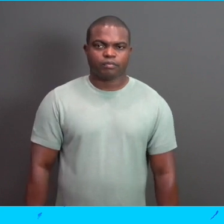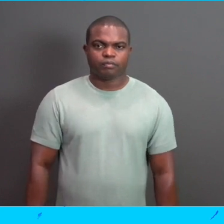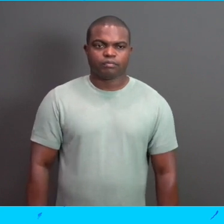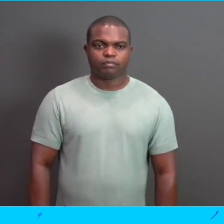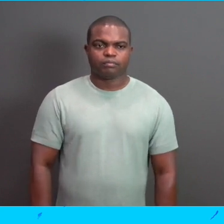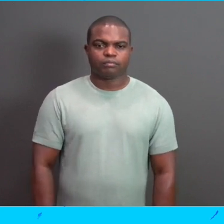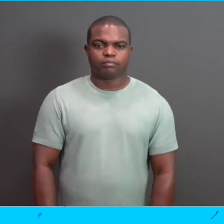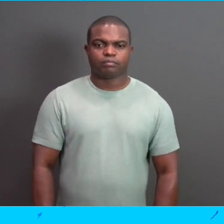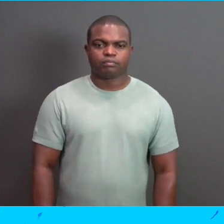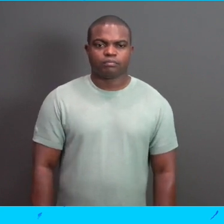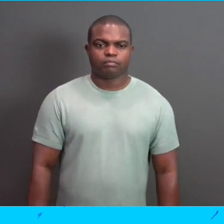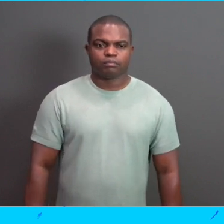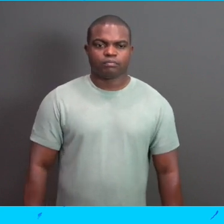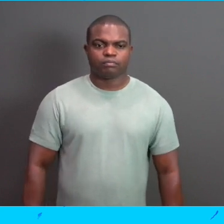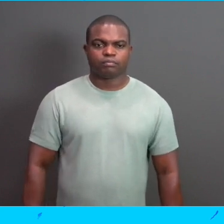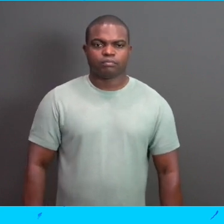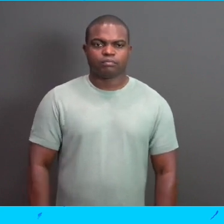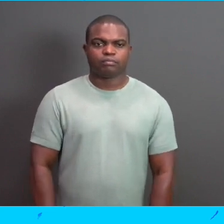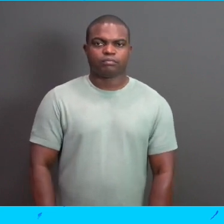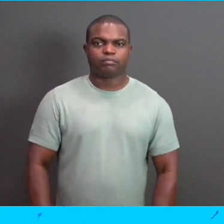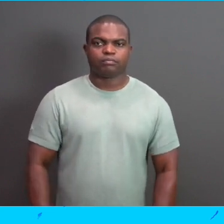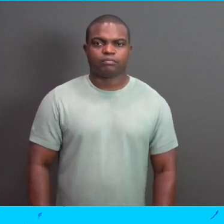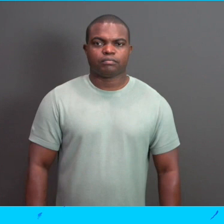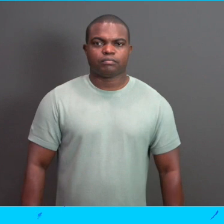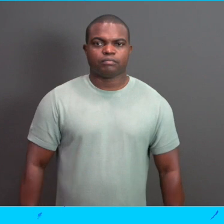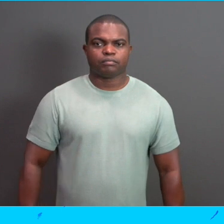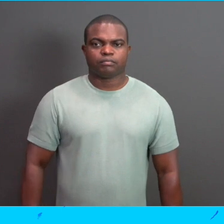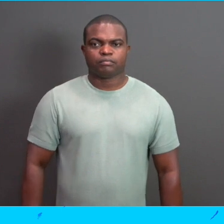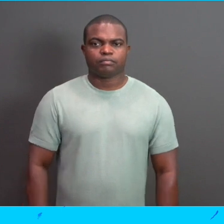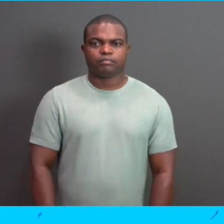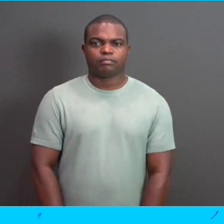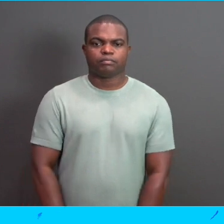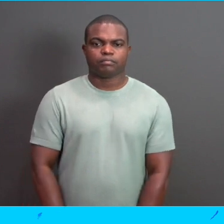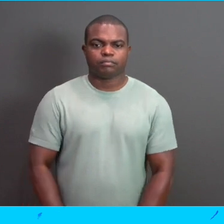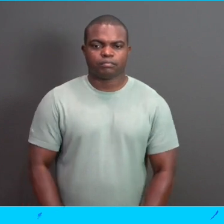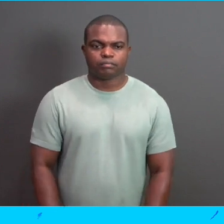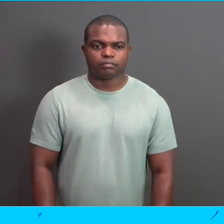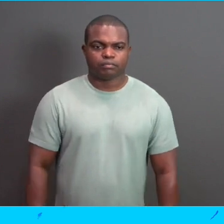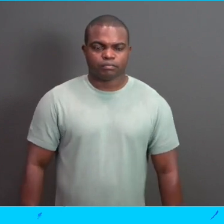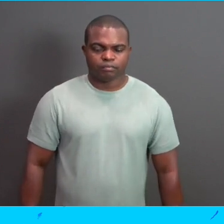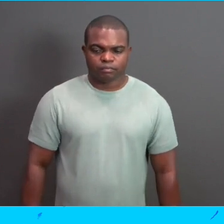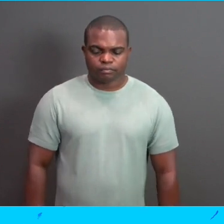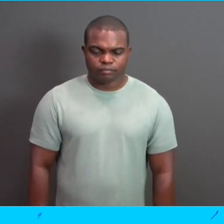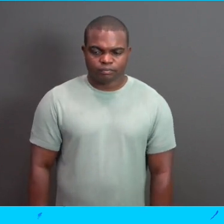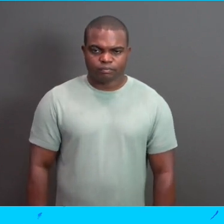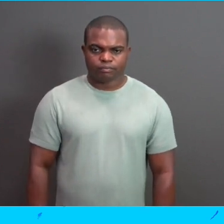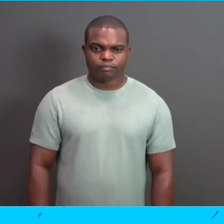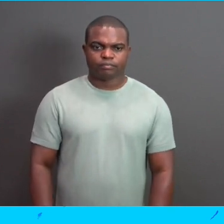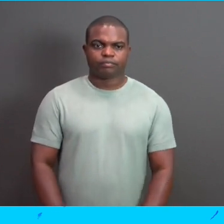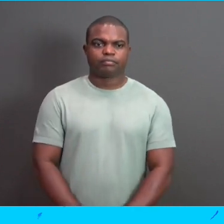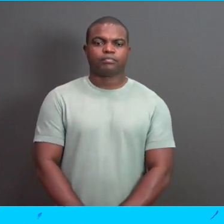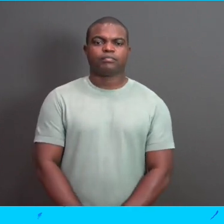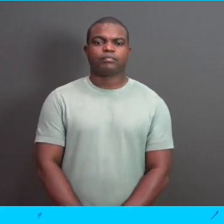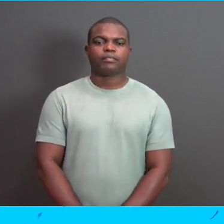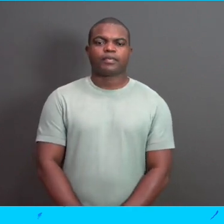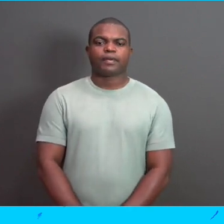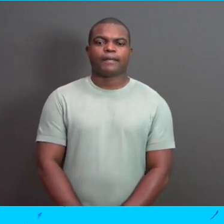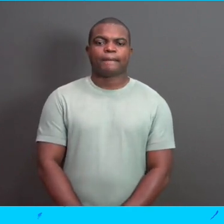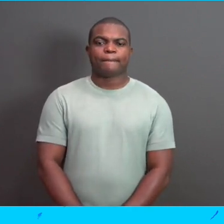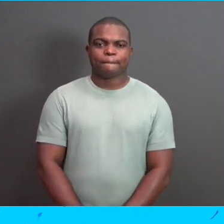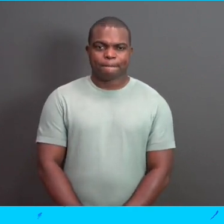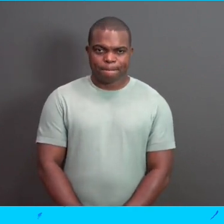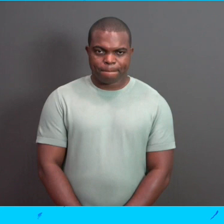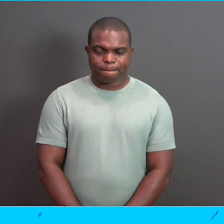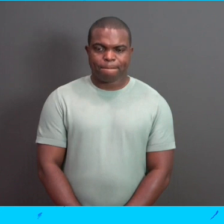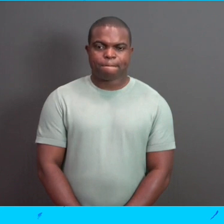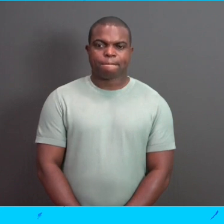informé sur notre santé physique le plus possible. Ce type de conseil devrait être